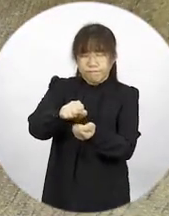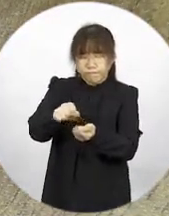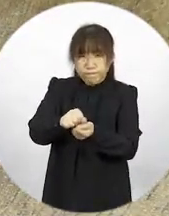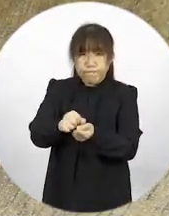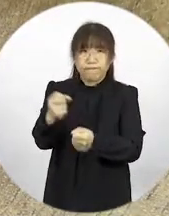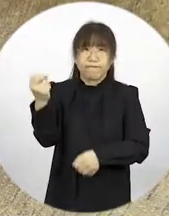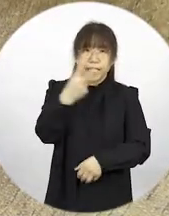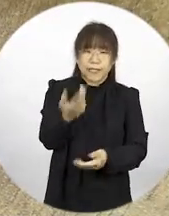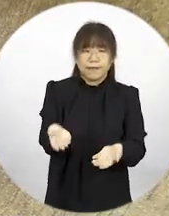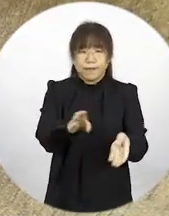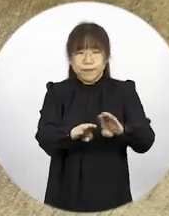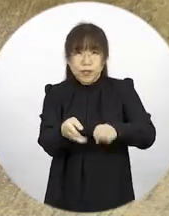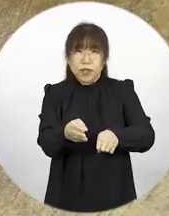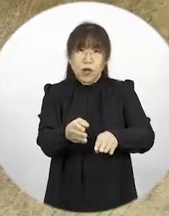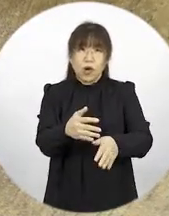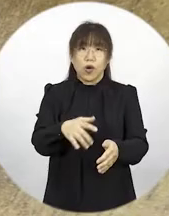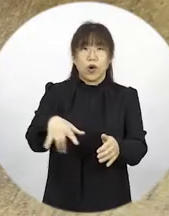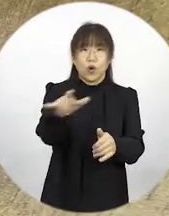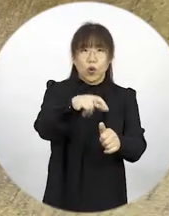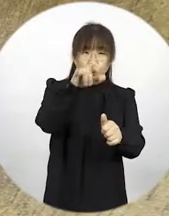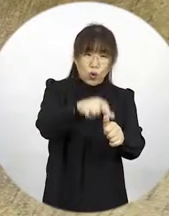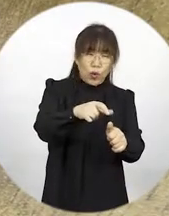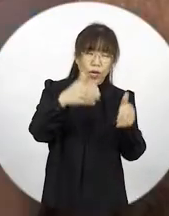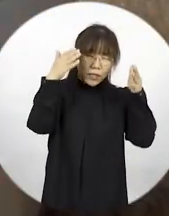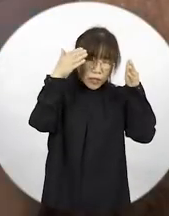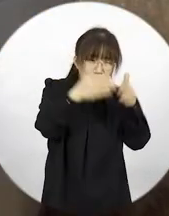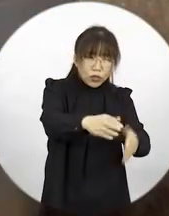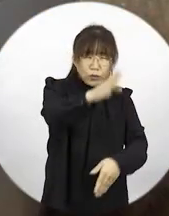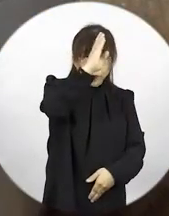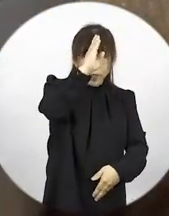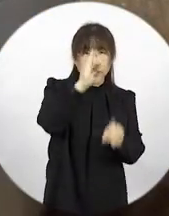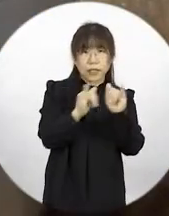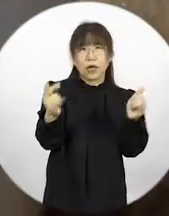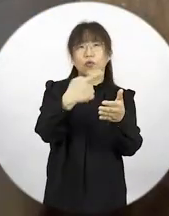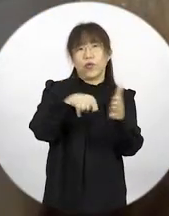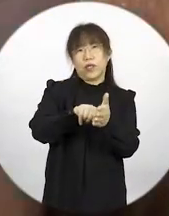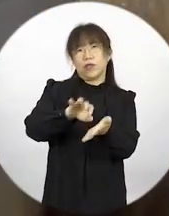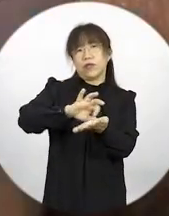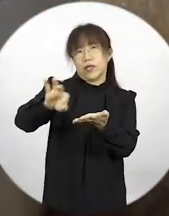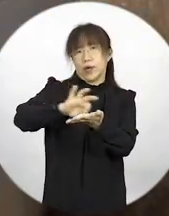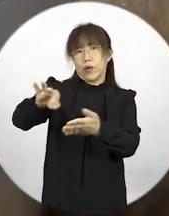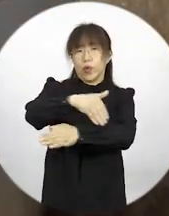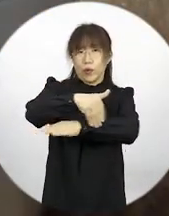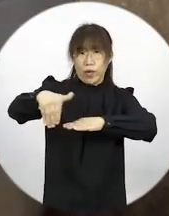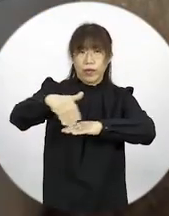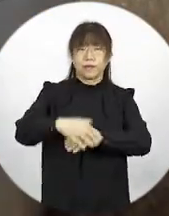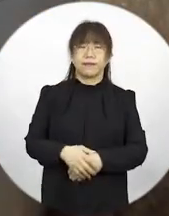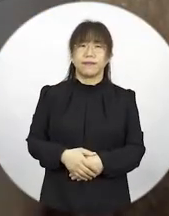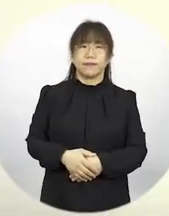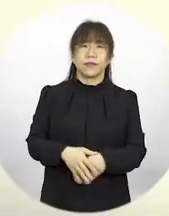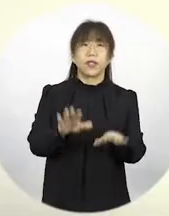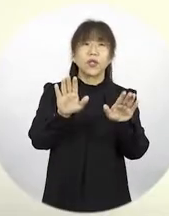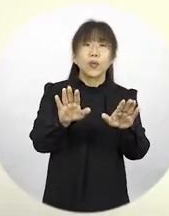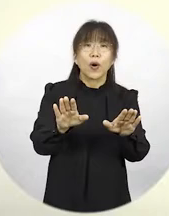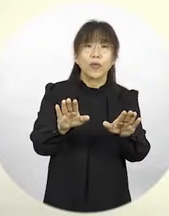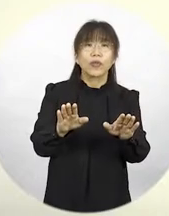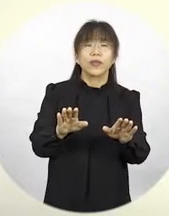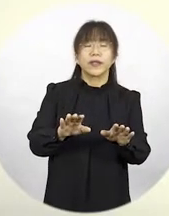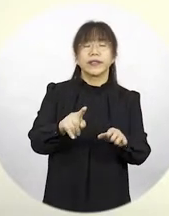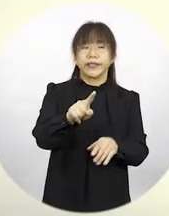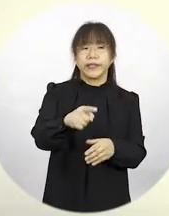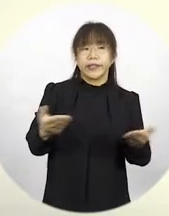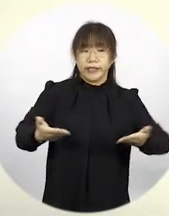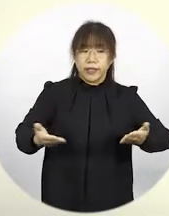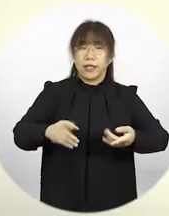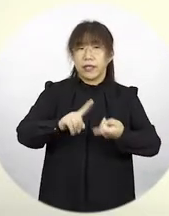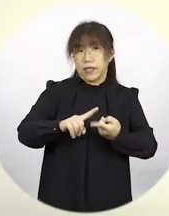제 포장 후 코론 알고 집중관리 군 등 필요한 곳으로 전달될 예정입니다 3 포도씨 찾기 캠페인 에 대한